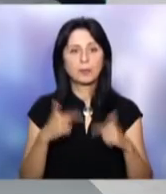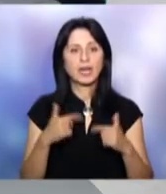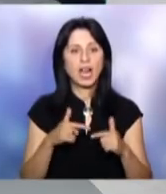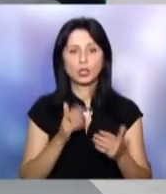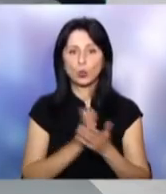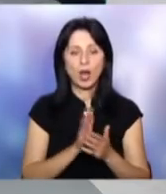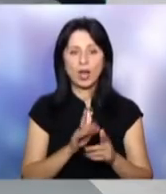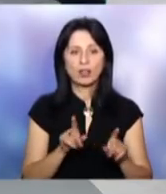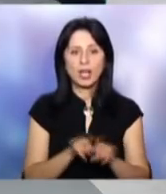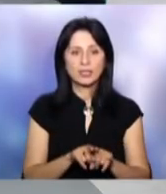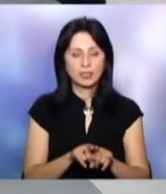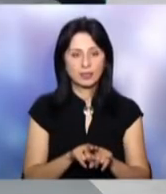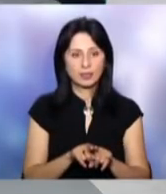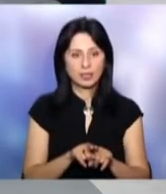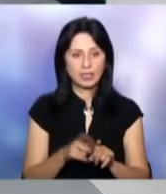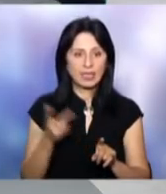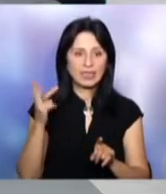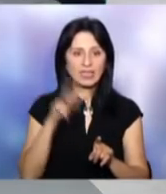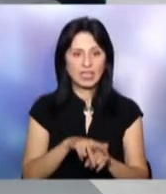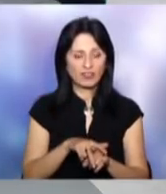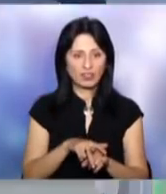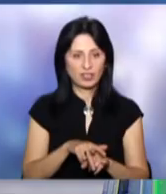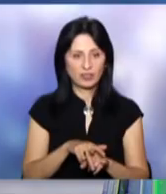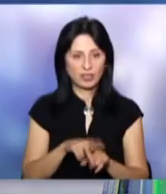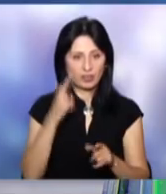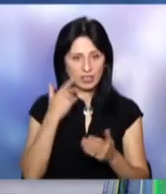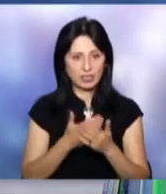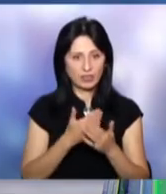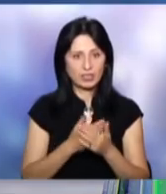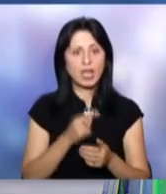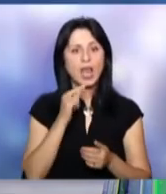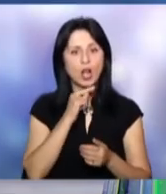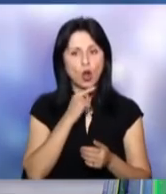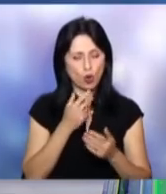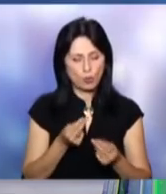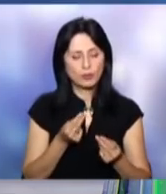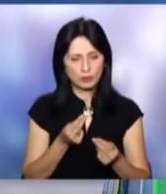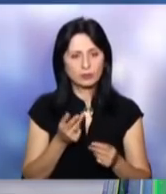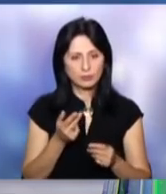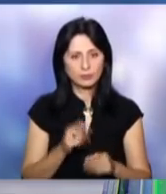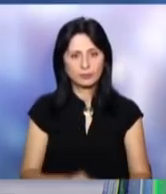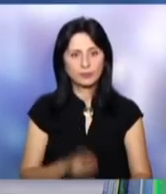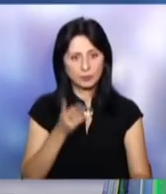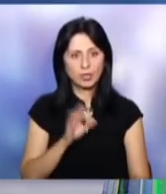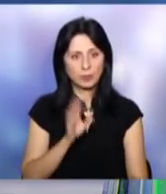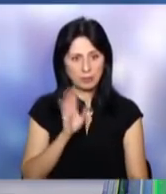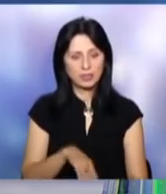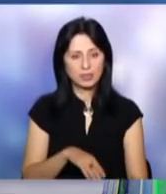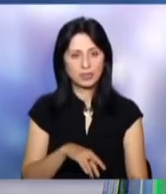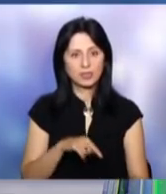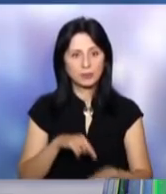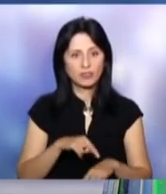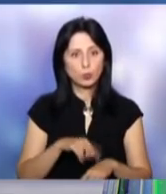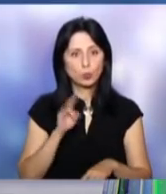პრაქტიკულად არ აქვთ ასეთი დატვირთვა, სოციალური თვალსაზრისით, ეკონომიკური თვალსაზრისით ასეთი ტვირთი არ აქვთ, მაგრამ აი ეს